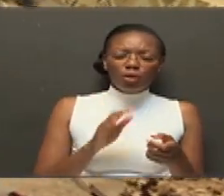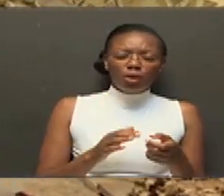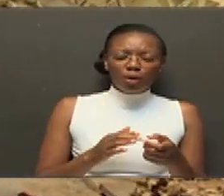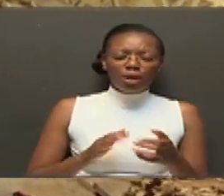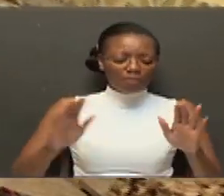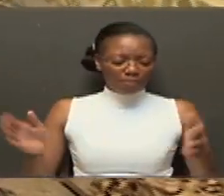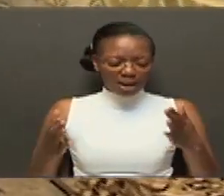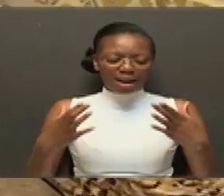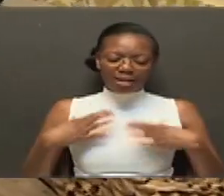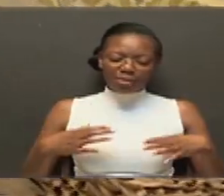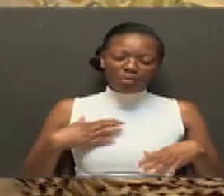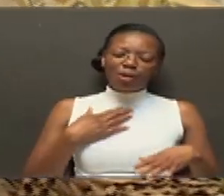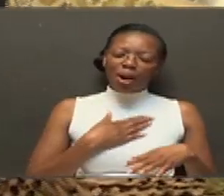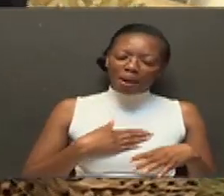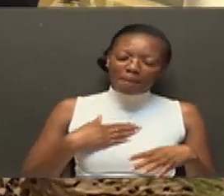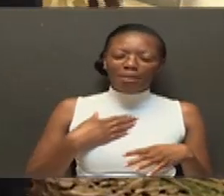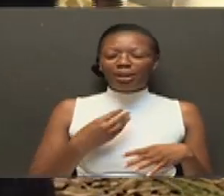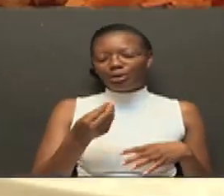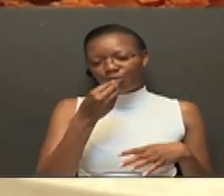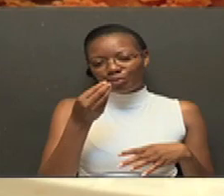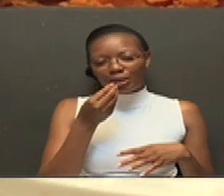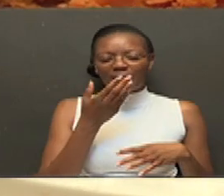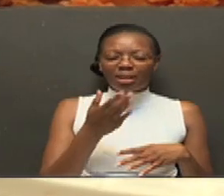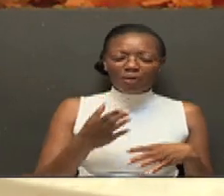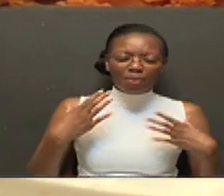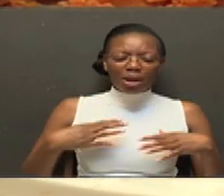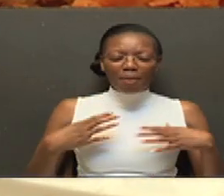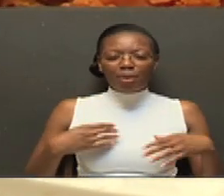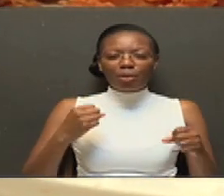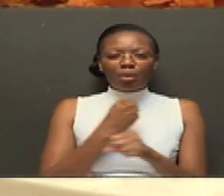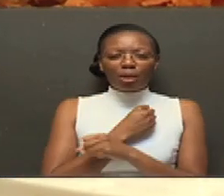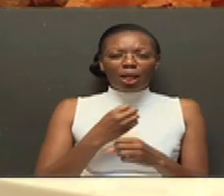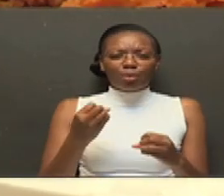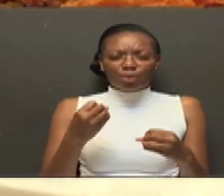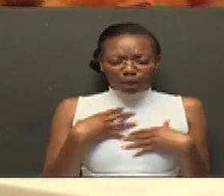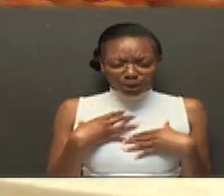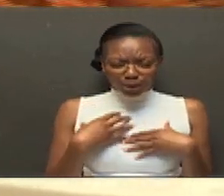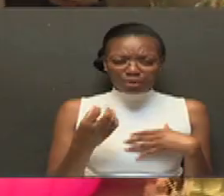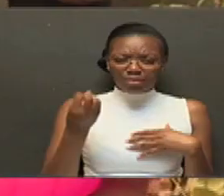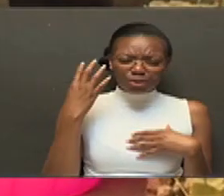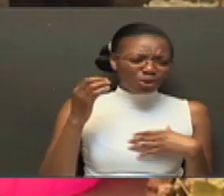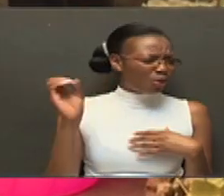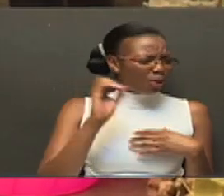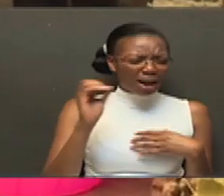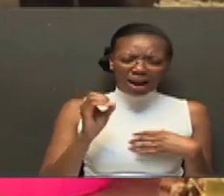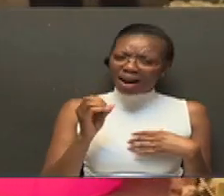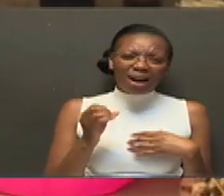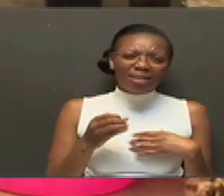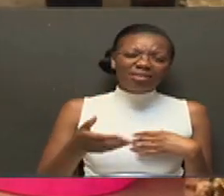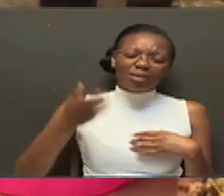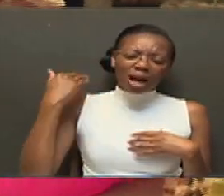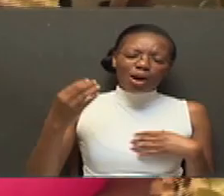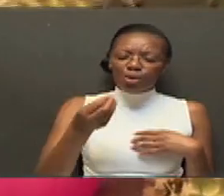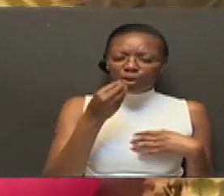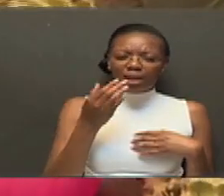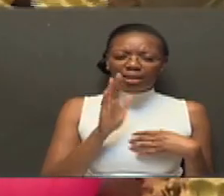ni kuwahimiza watu kuanza kutumia wadudu hawa. Watu wengi huhofia, kwani ni kitu kigeni kabisa kwao, licha ya